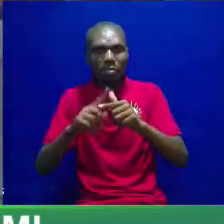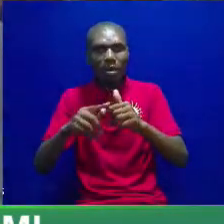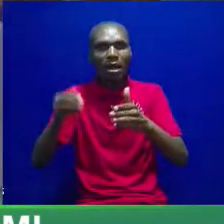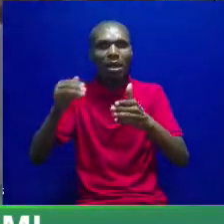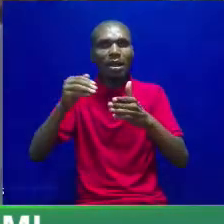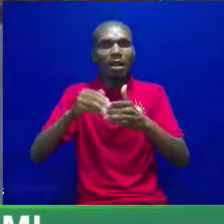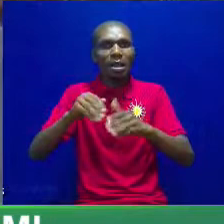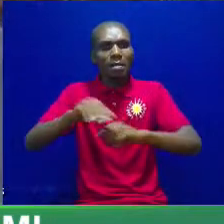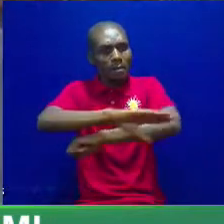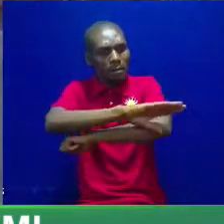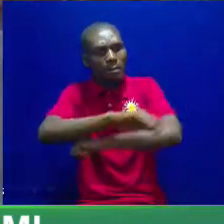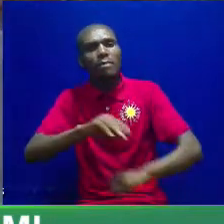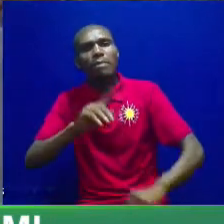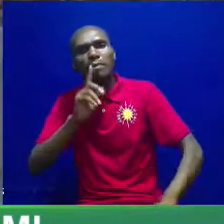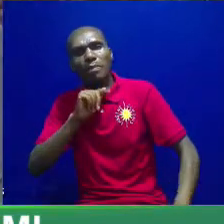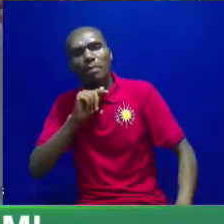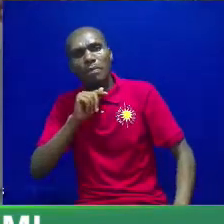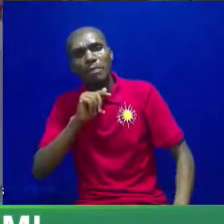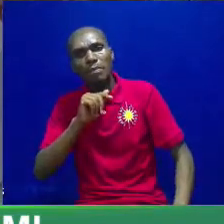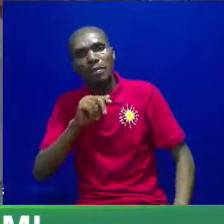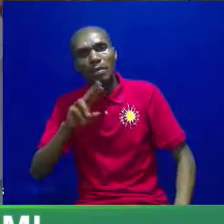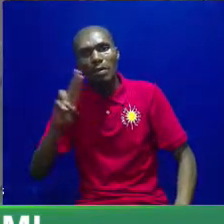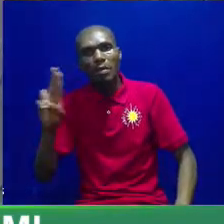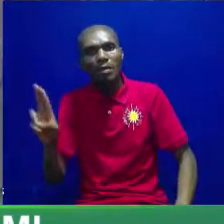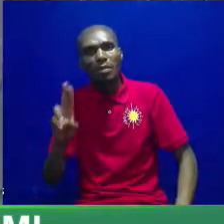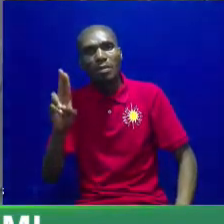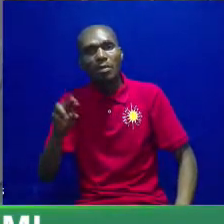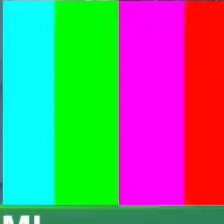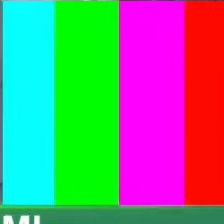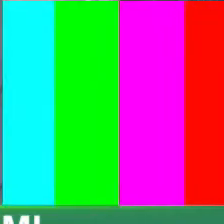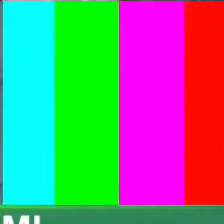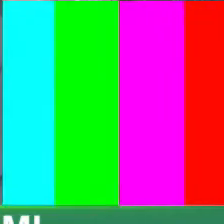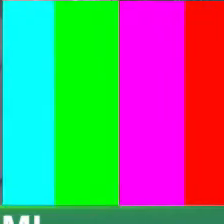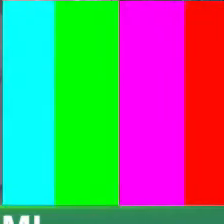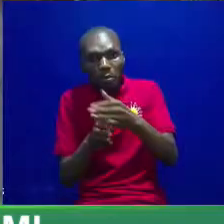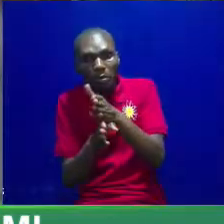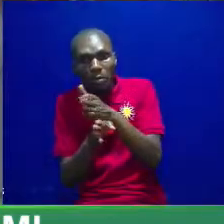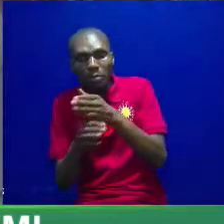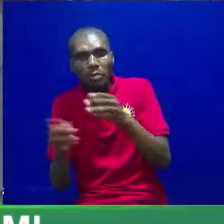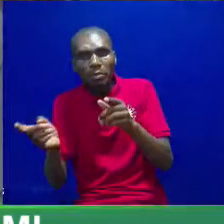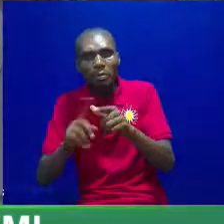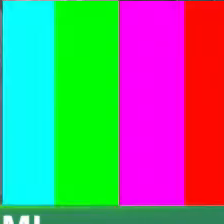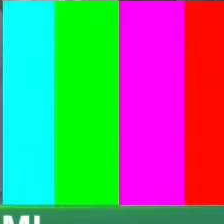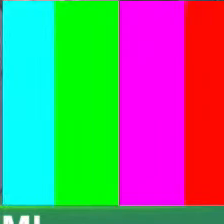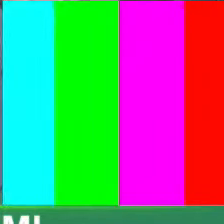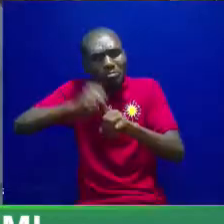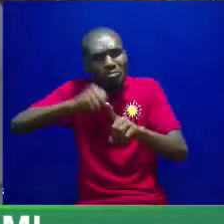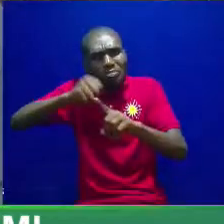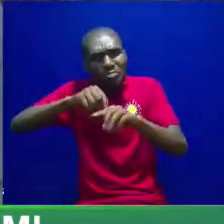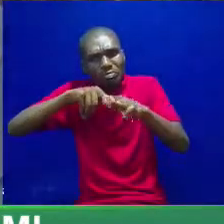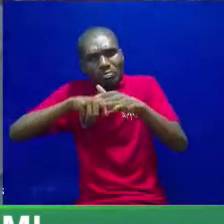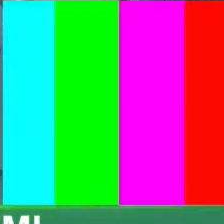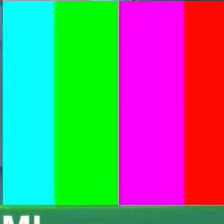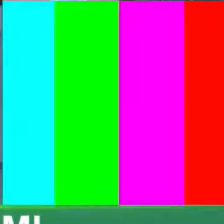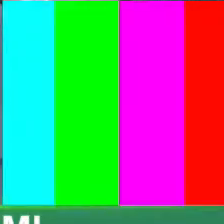waka grab using fraudulent methods. Tumekangana kotini